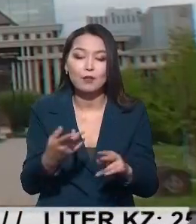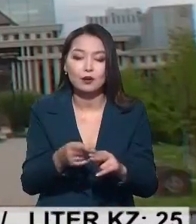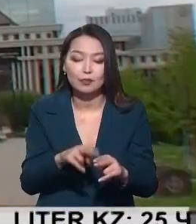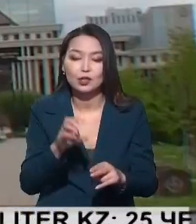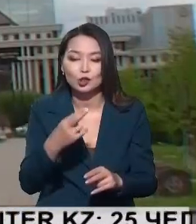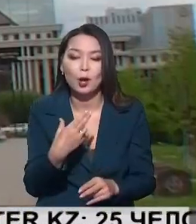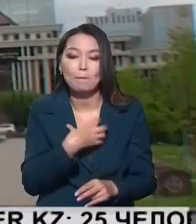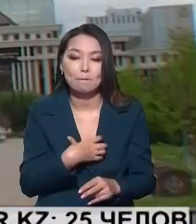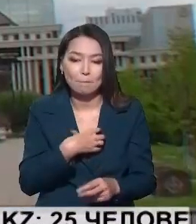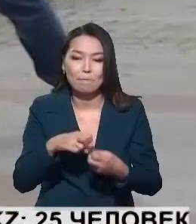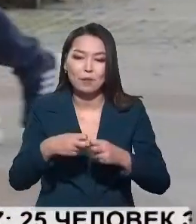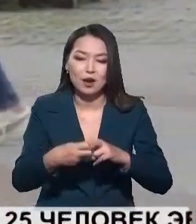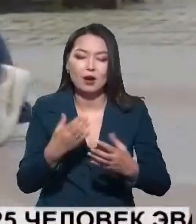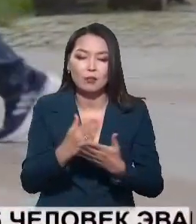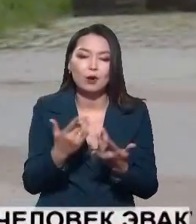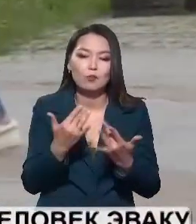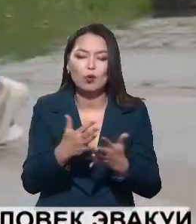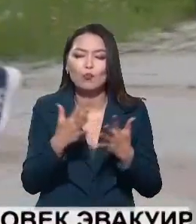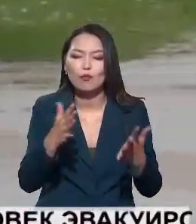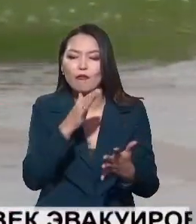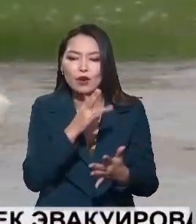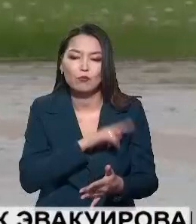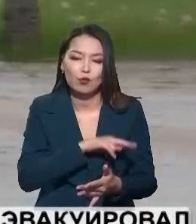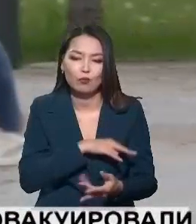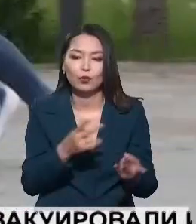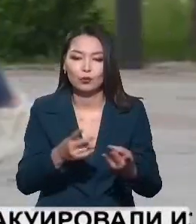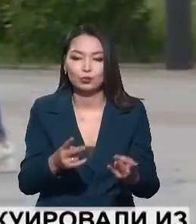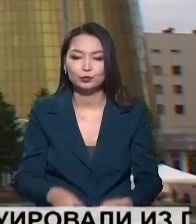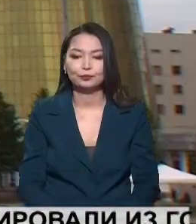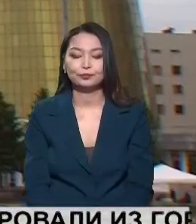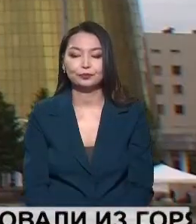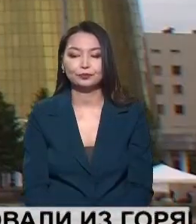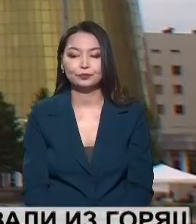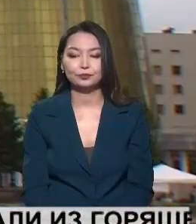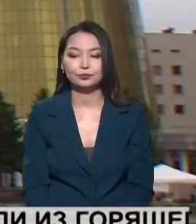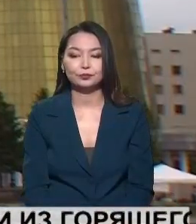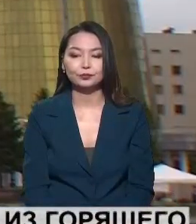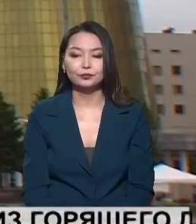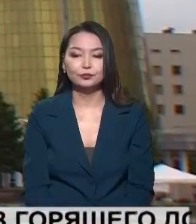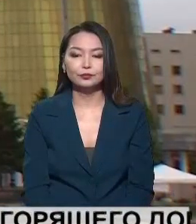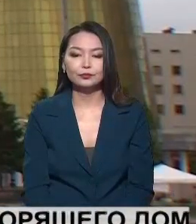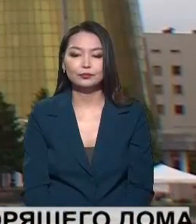для решения которой потребуется немало времени. Дильназ Насекенова, Баглан Джангозин, Астана Таймс.